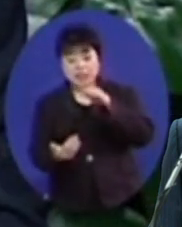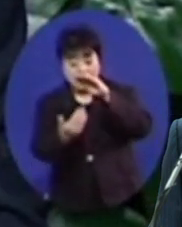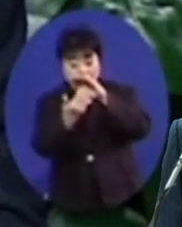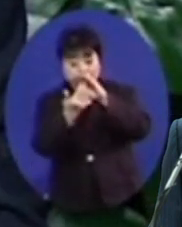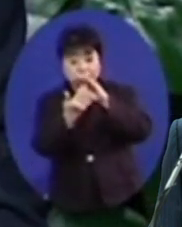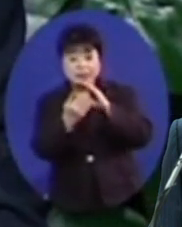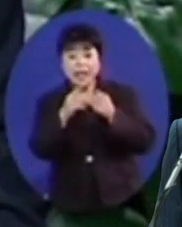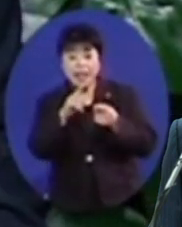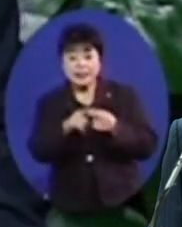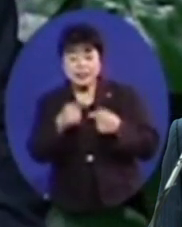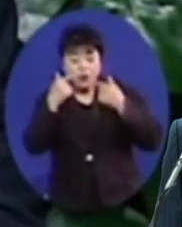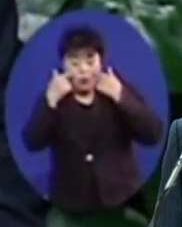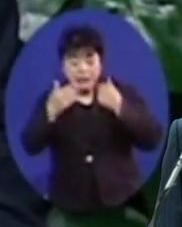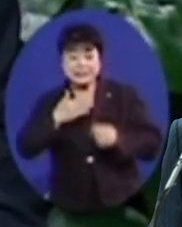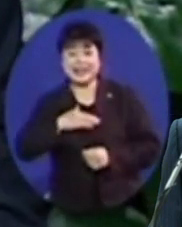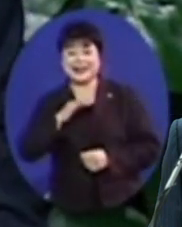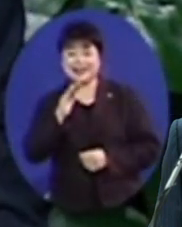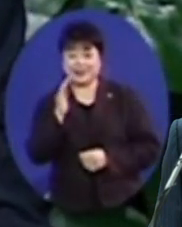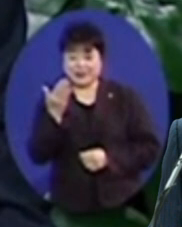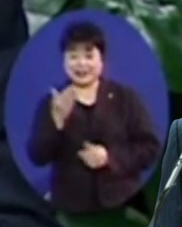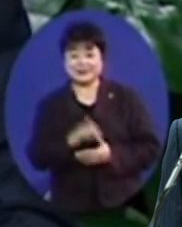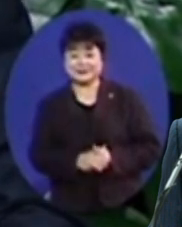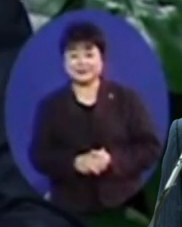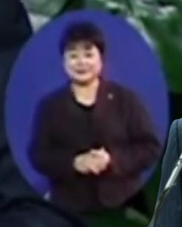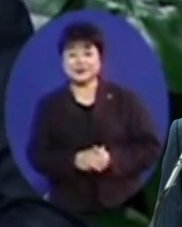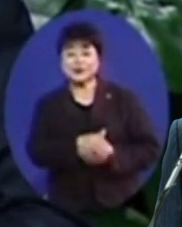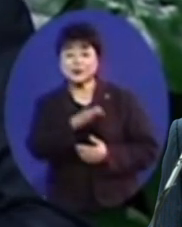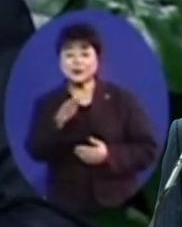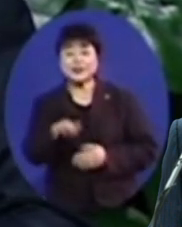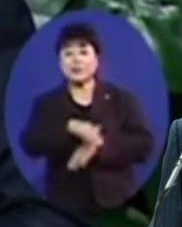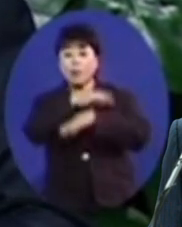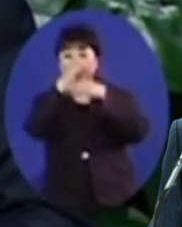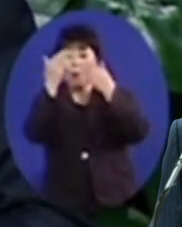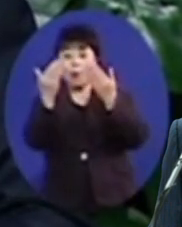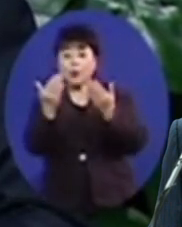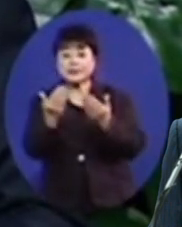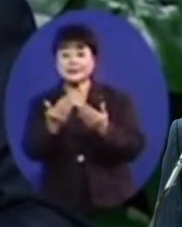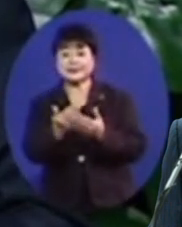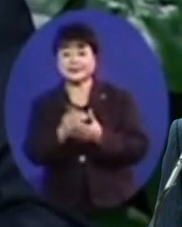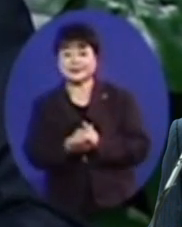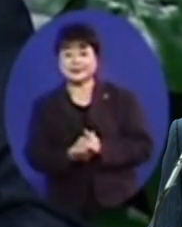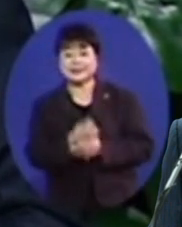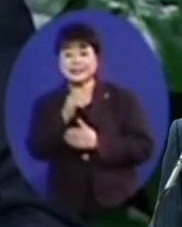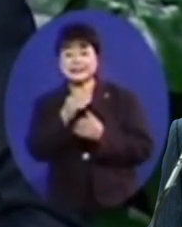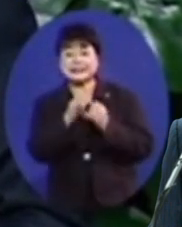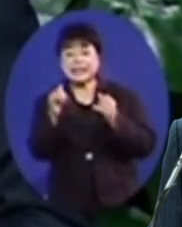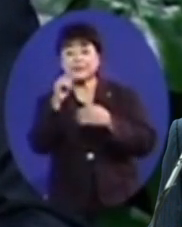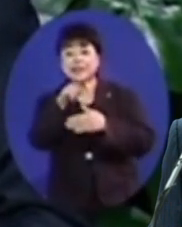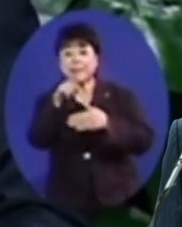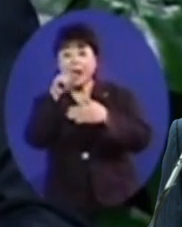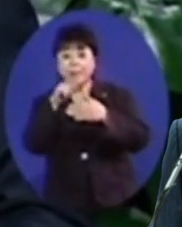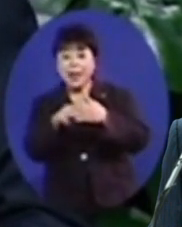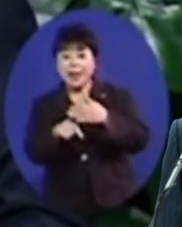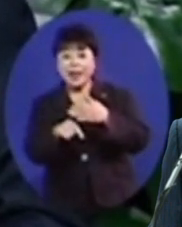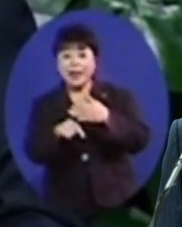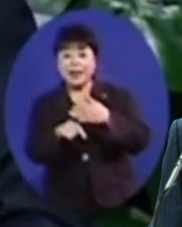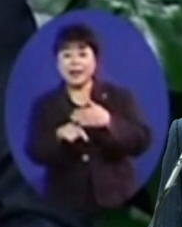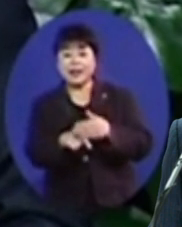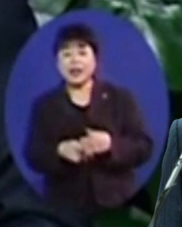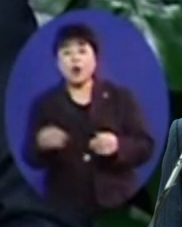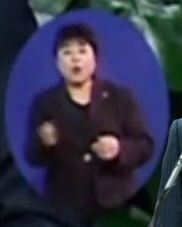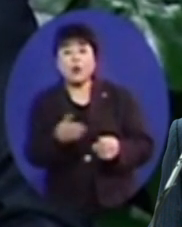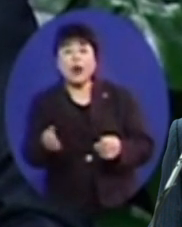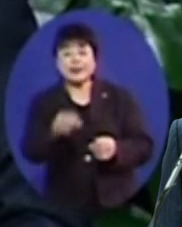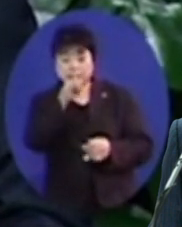이것을 확실히 알아야 되는 것입니다. 우리 모든 사람들의 마음에는 빈 공간이